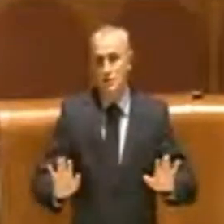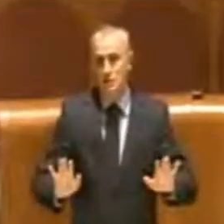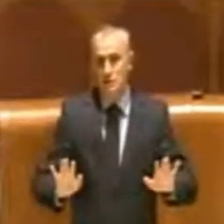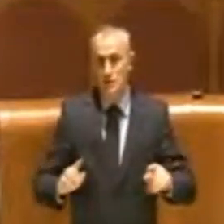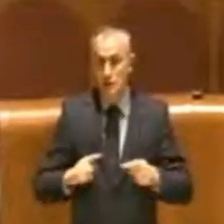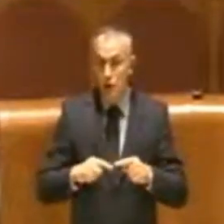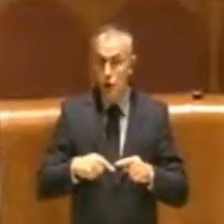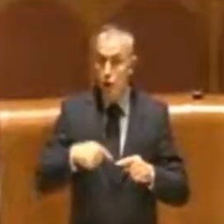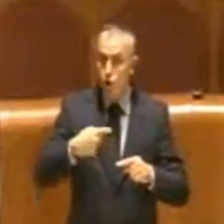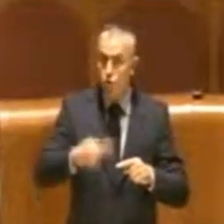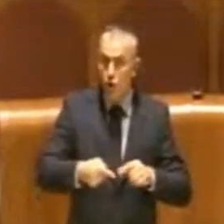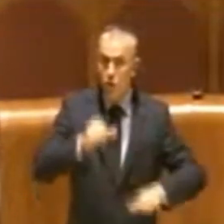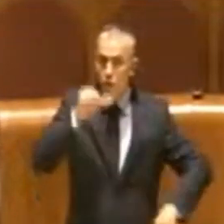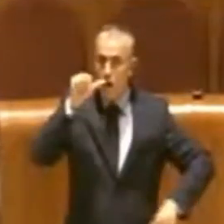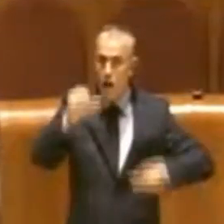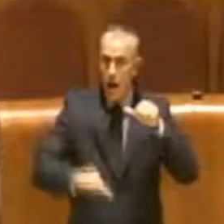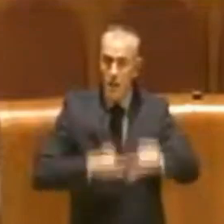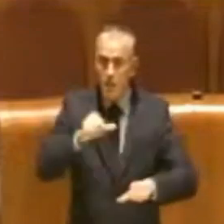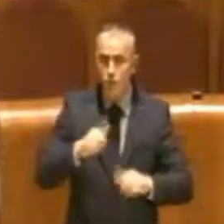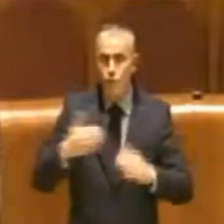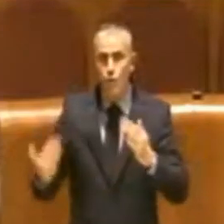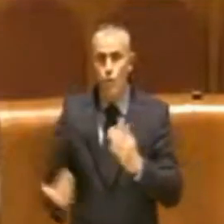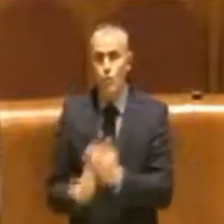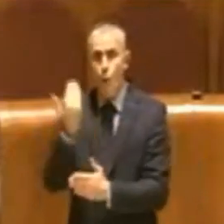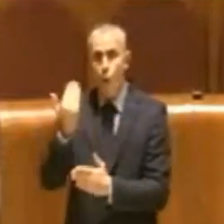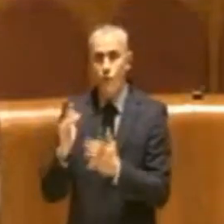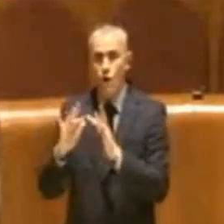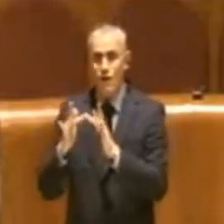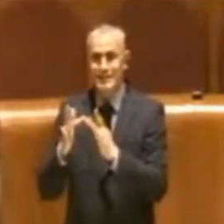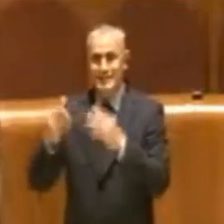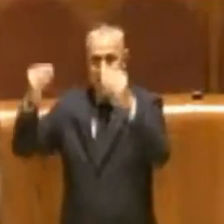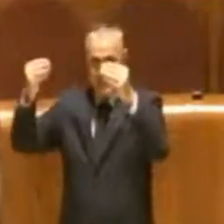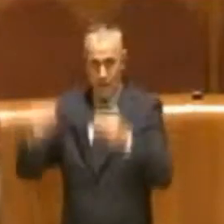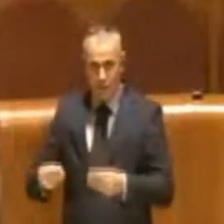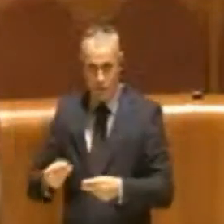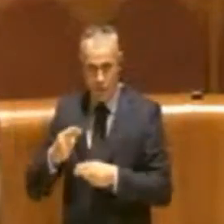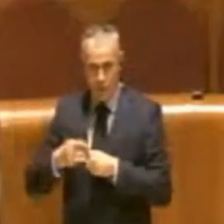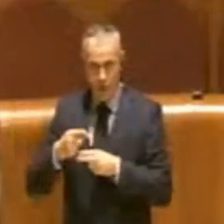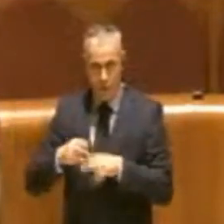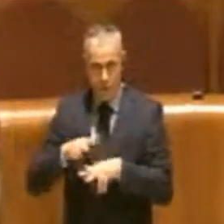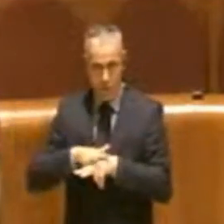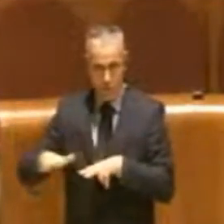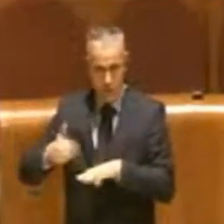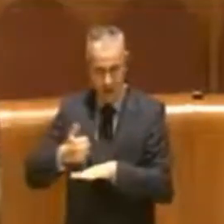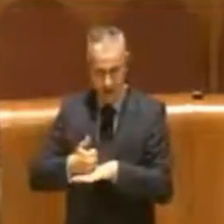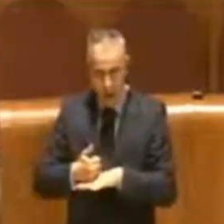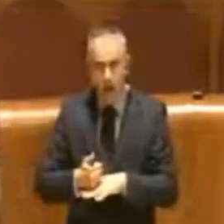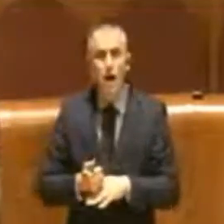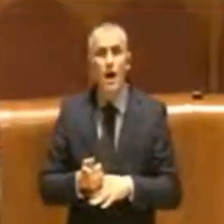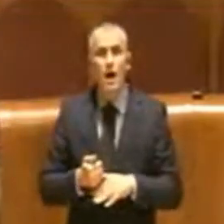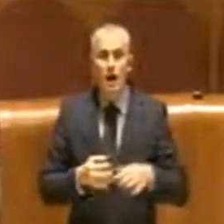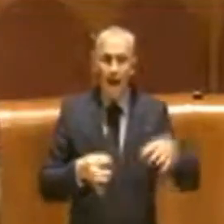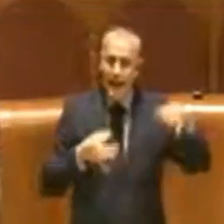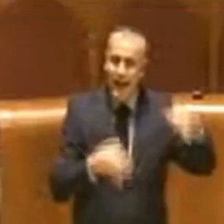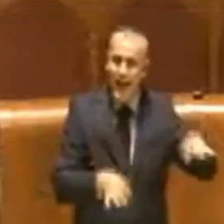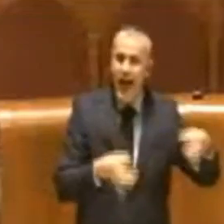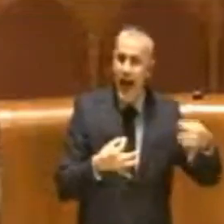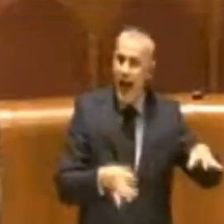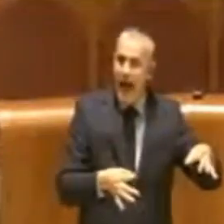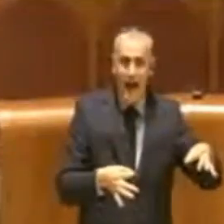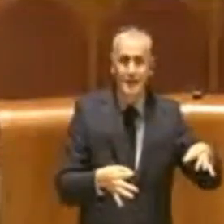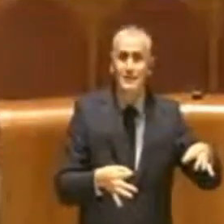il lancio del nuovo sito e quindi del nuovo portale istituzionale di Roma Capitale, siamo arrivati allo